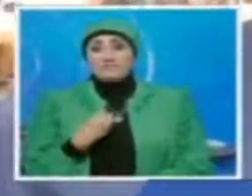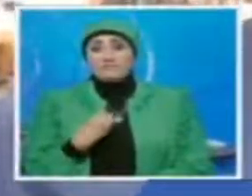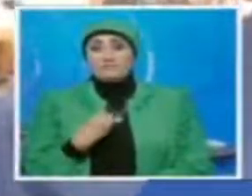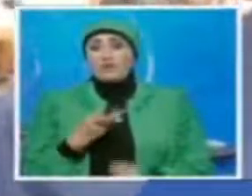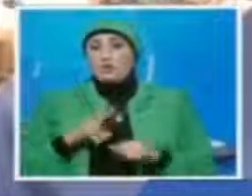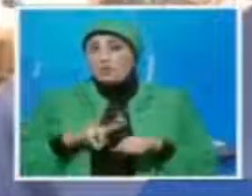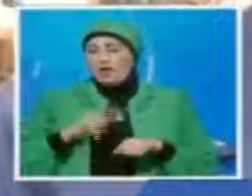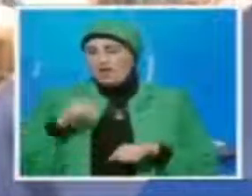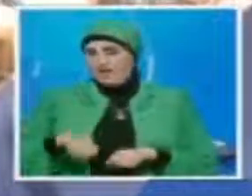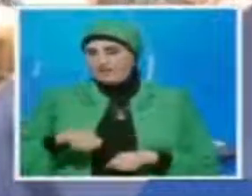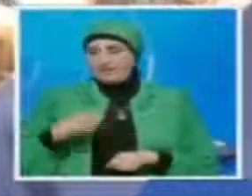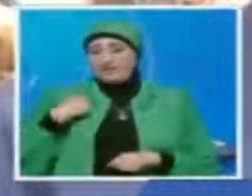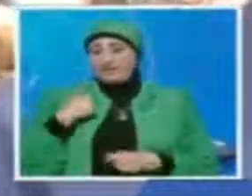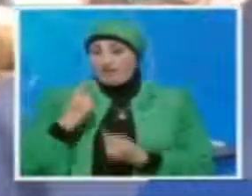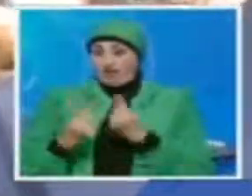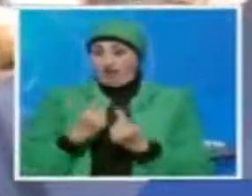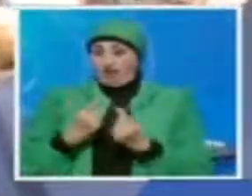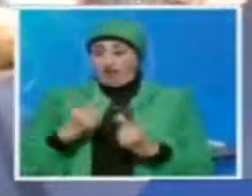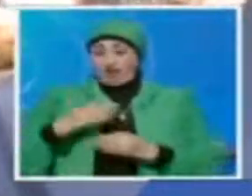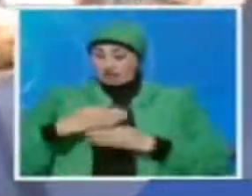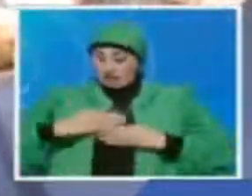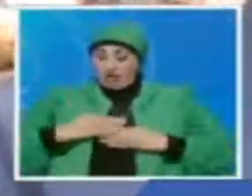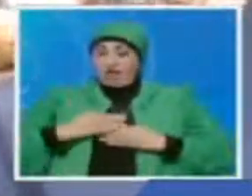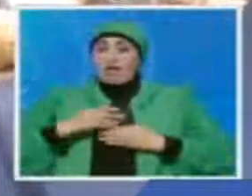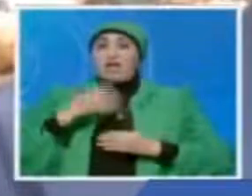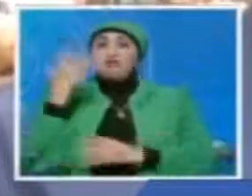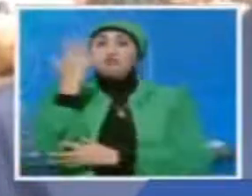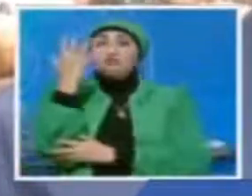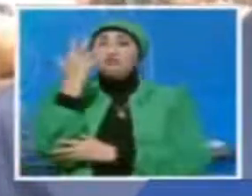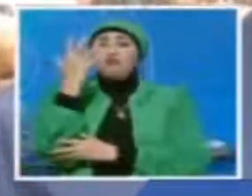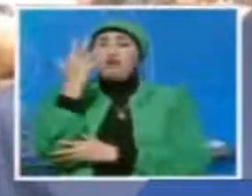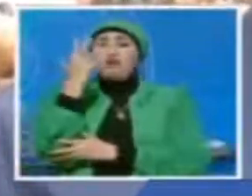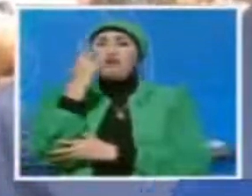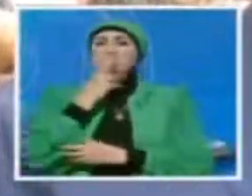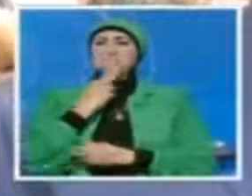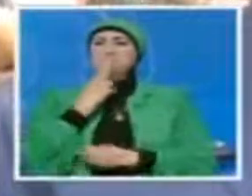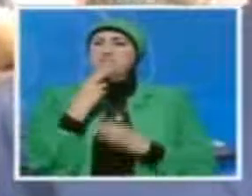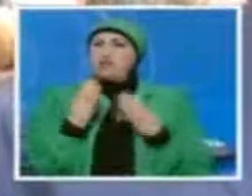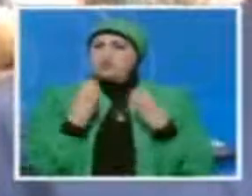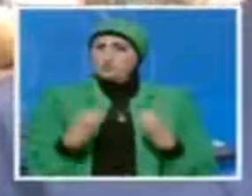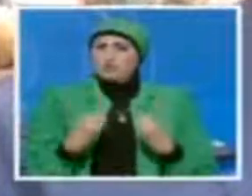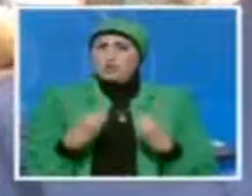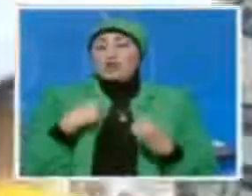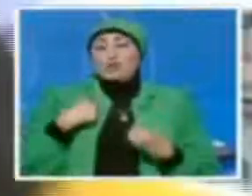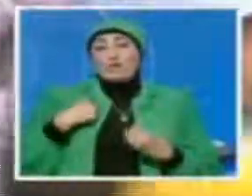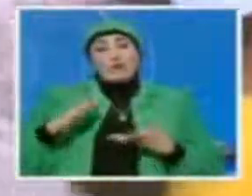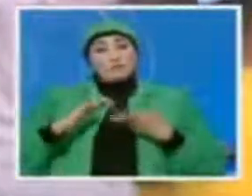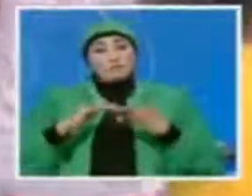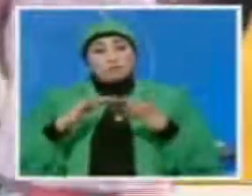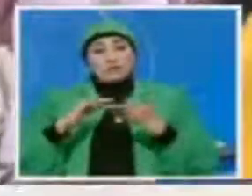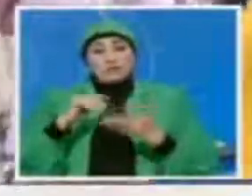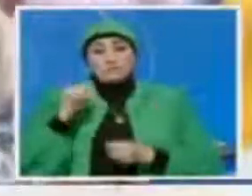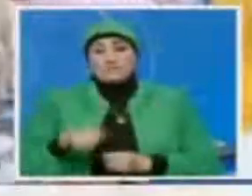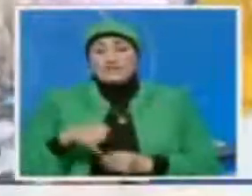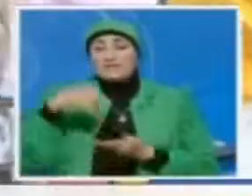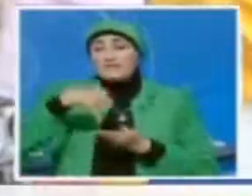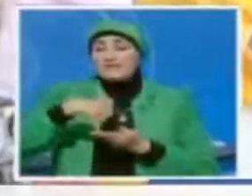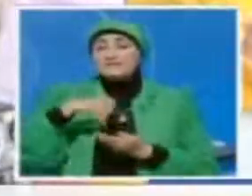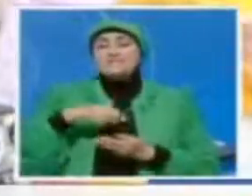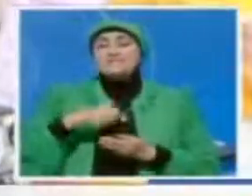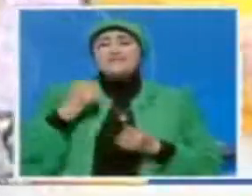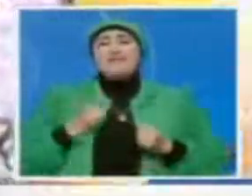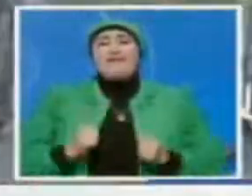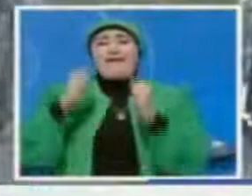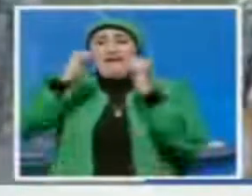وتهذيب للمساحات الخضراء، تهذيب للأشجار. الحقيقة برضو عملنا خدمات ترفيهية زي مدينة ملاهي متكاملة،